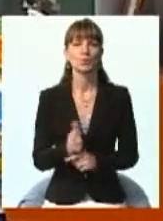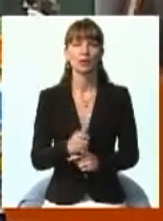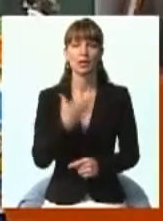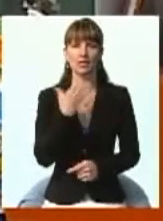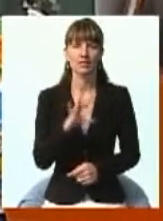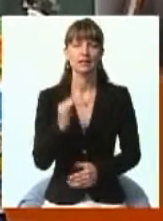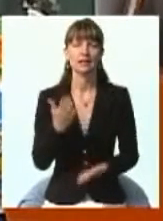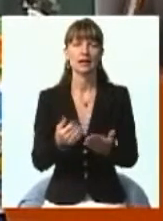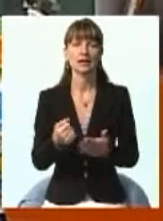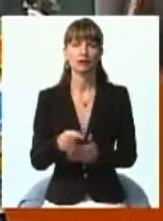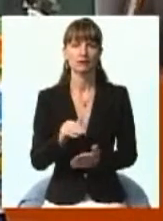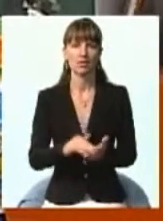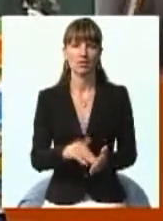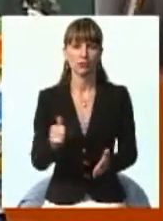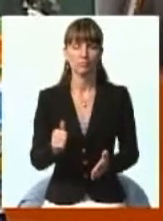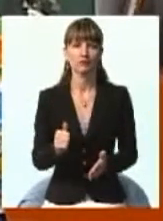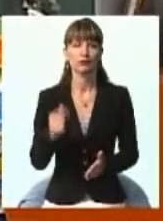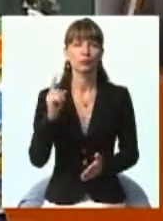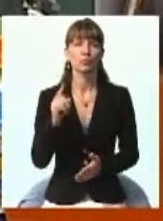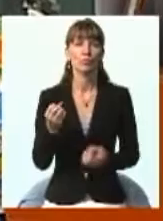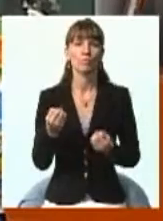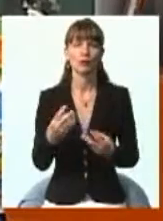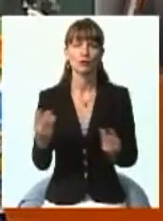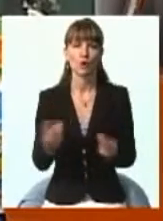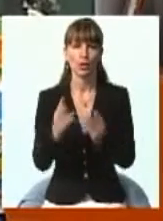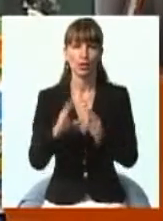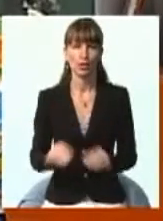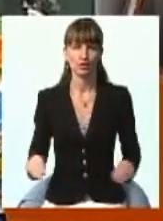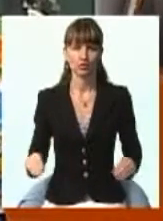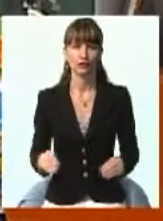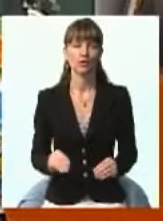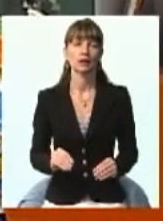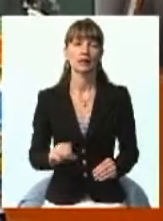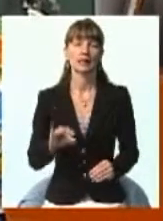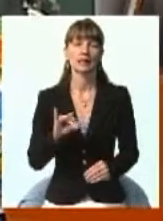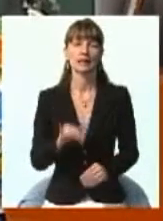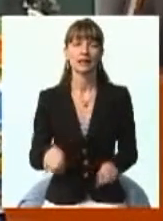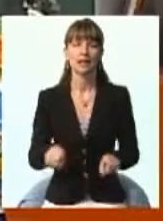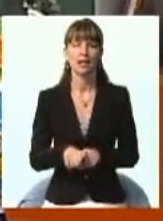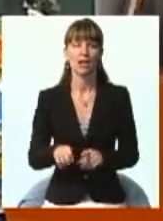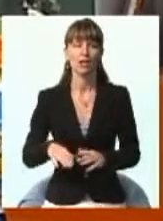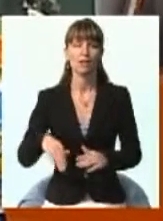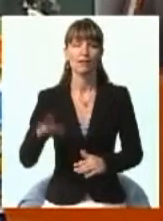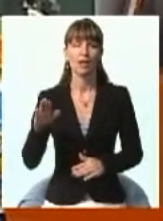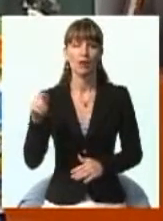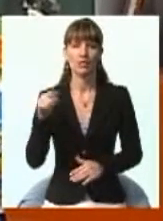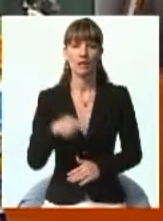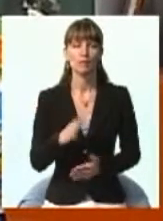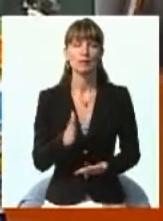та якщо до нього дотронутися, мені здається, ти просто згориш. Також зверху там